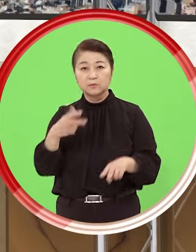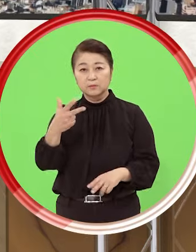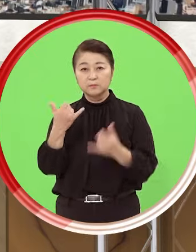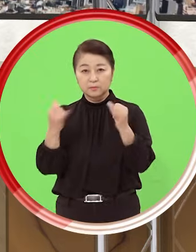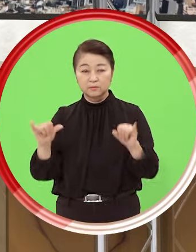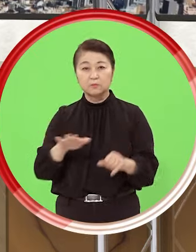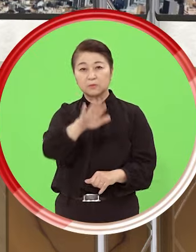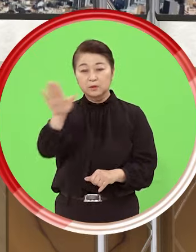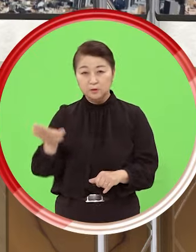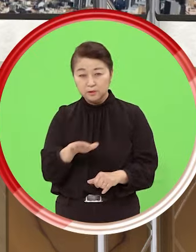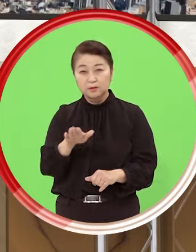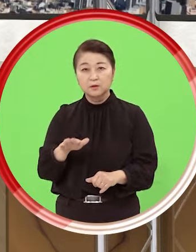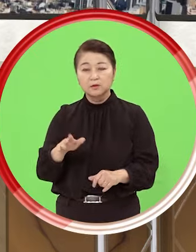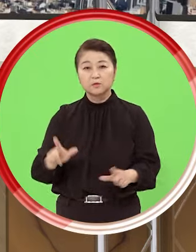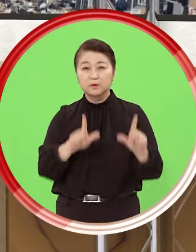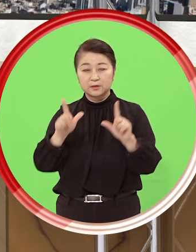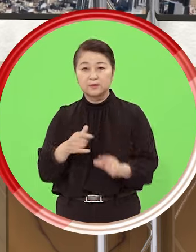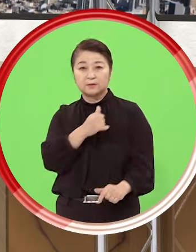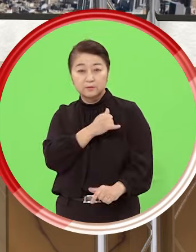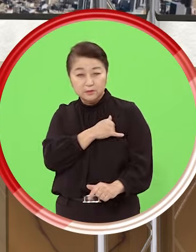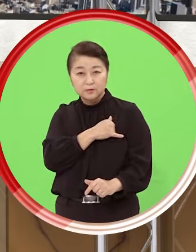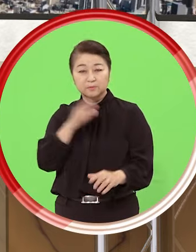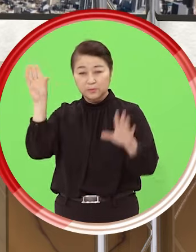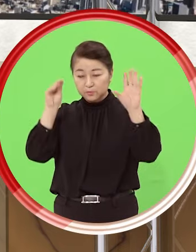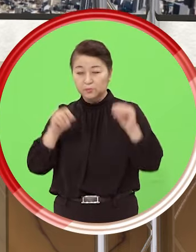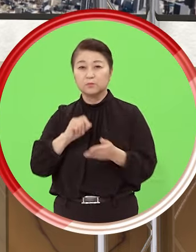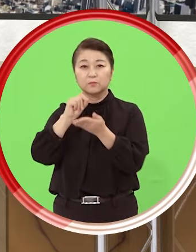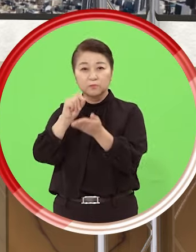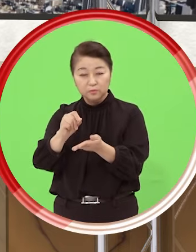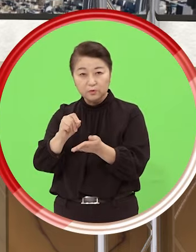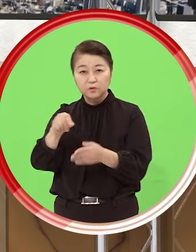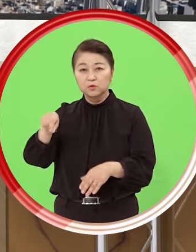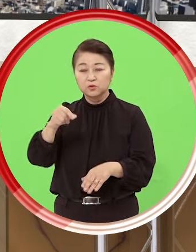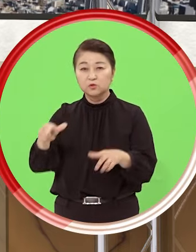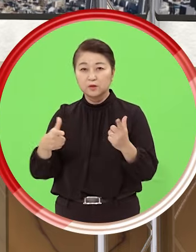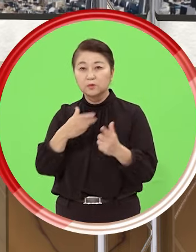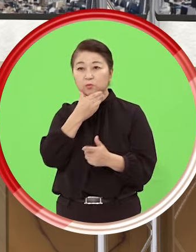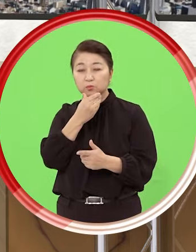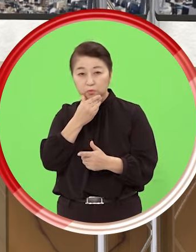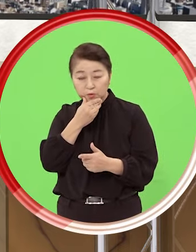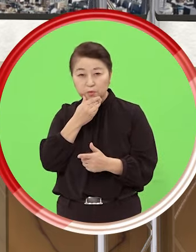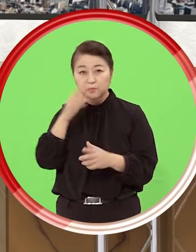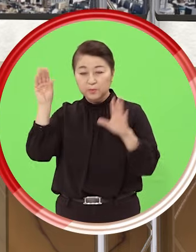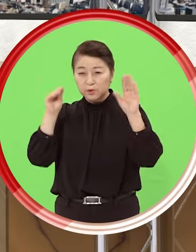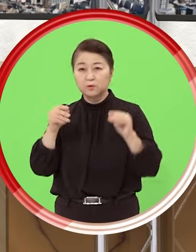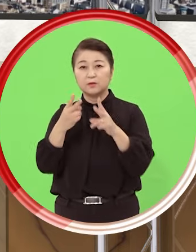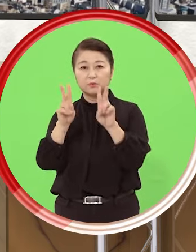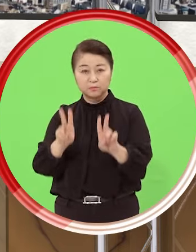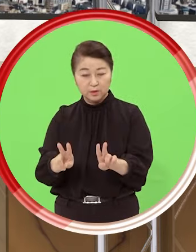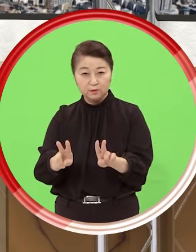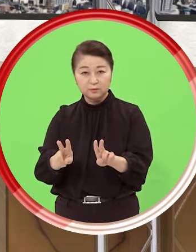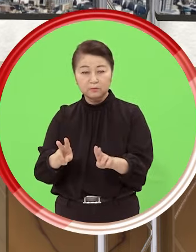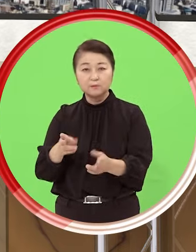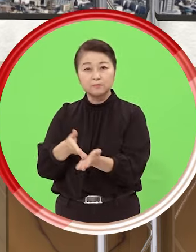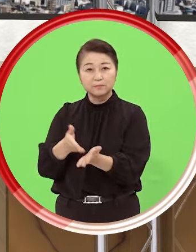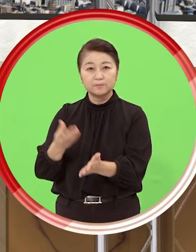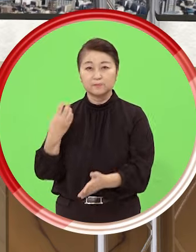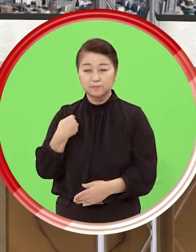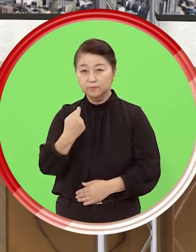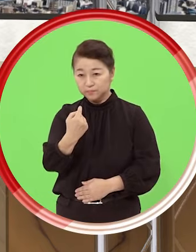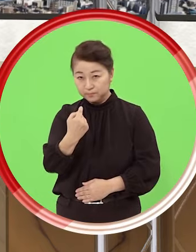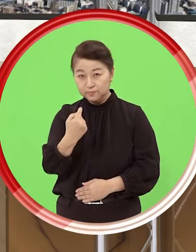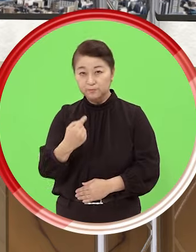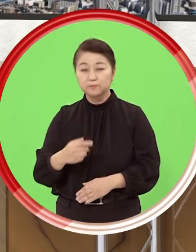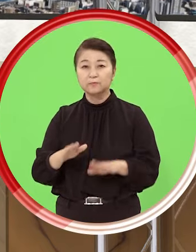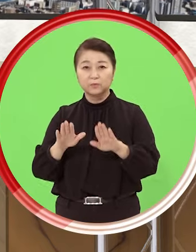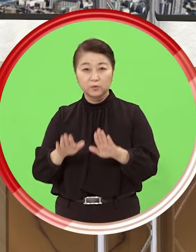広島市民の皆さんに暮らしに役立つ耳寄りな情報をお届けしている鈴木福の耳寄り広島、キャスターの鈴木福